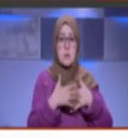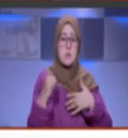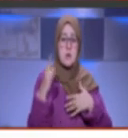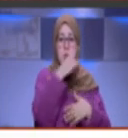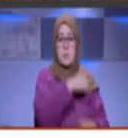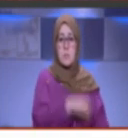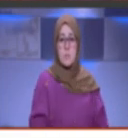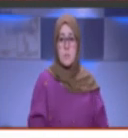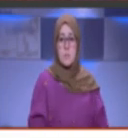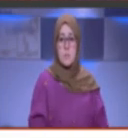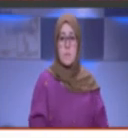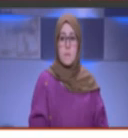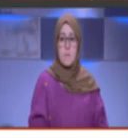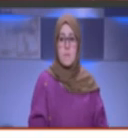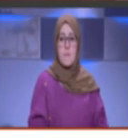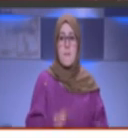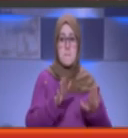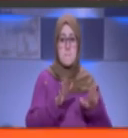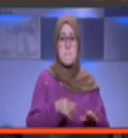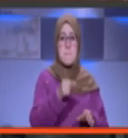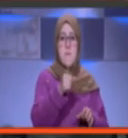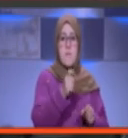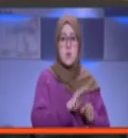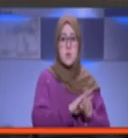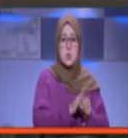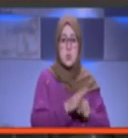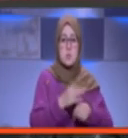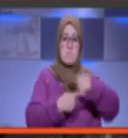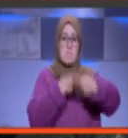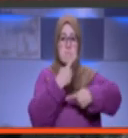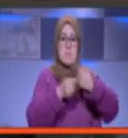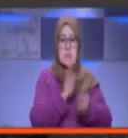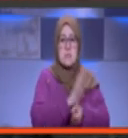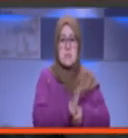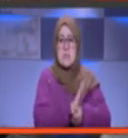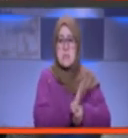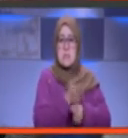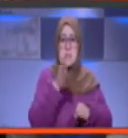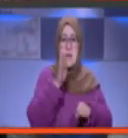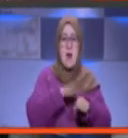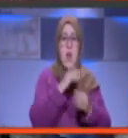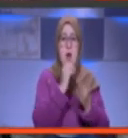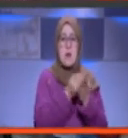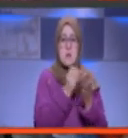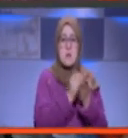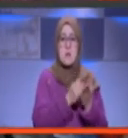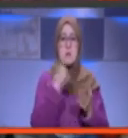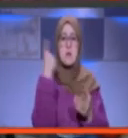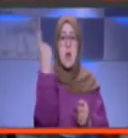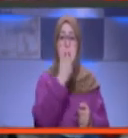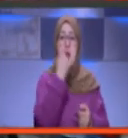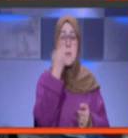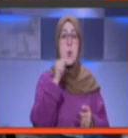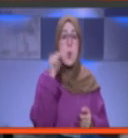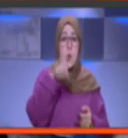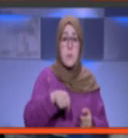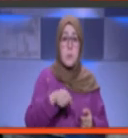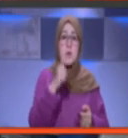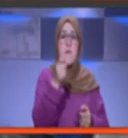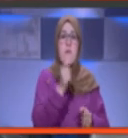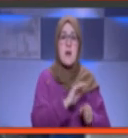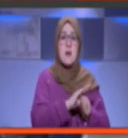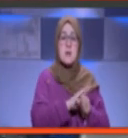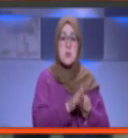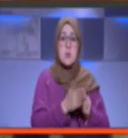ما زال فيروس كورونا يلقي بتداعياته السلبية على الاقتصاد العالمي، ويبدو أن الفيروس المستجد قد نال من